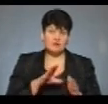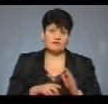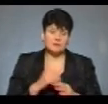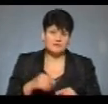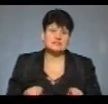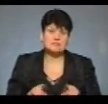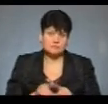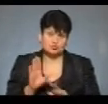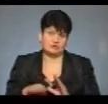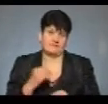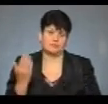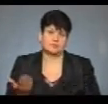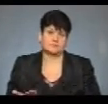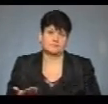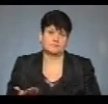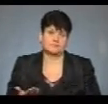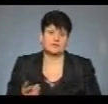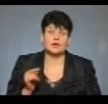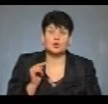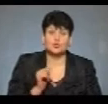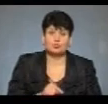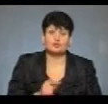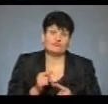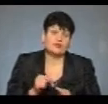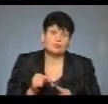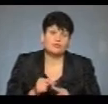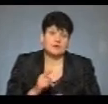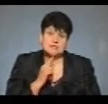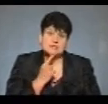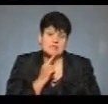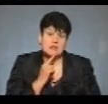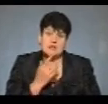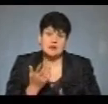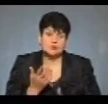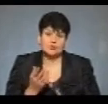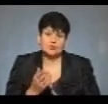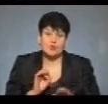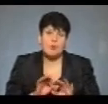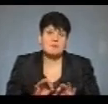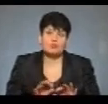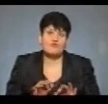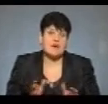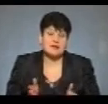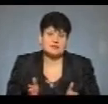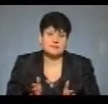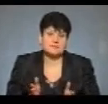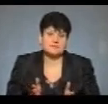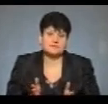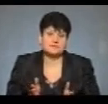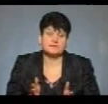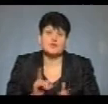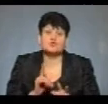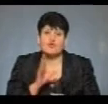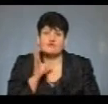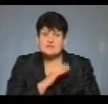також йдуть на вибори. Тому, відповідно, ну, досить складно коментувати що